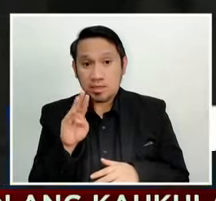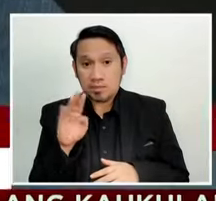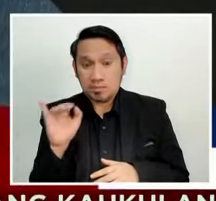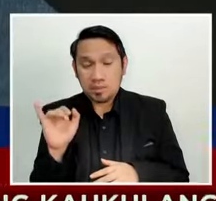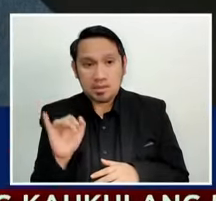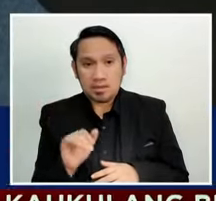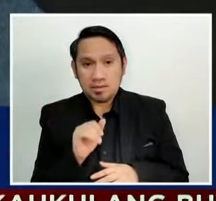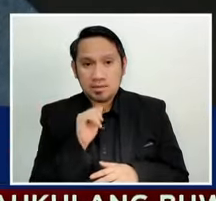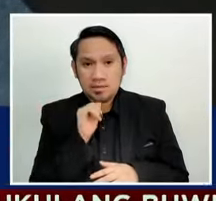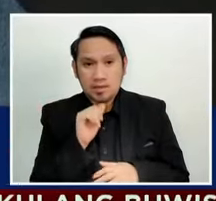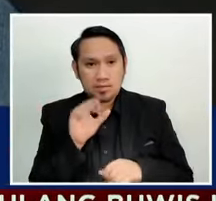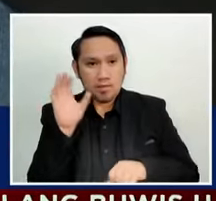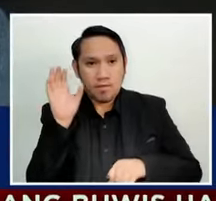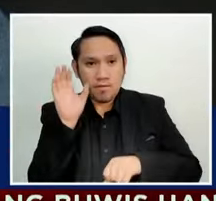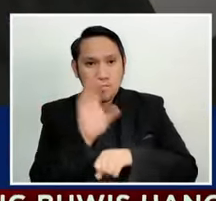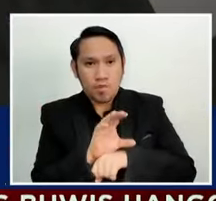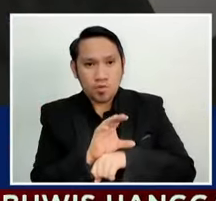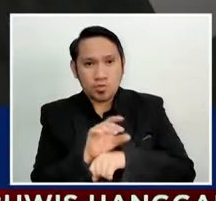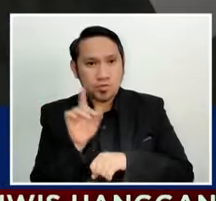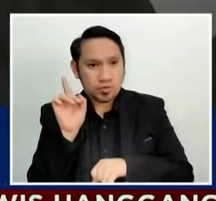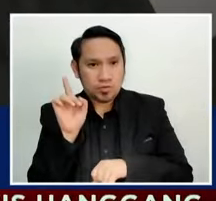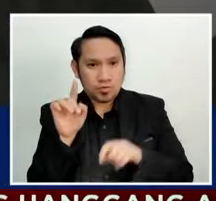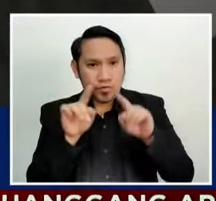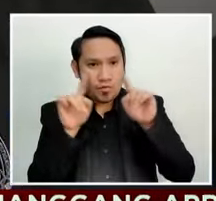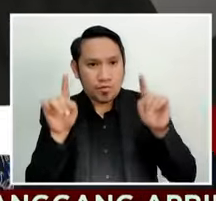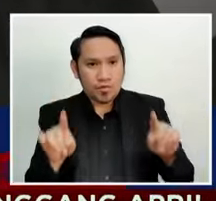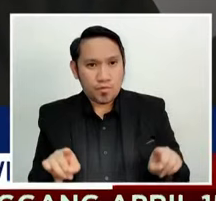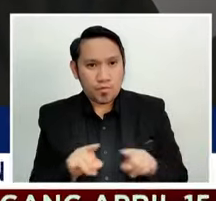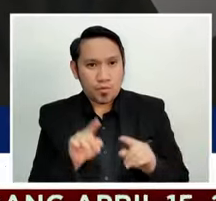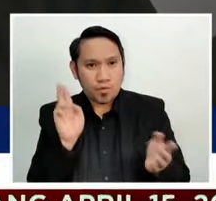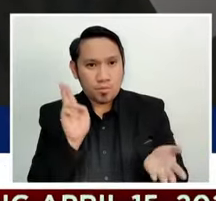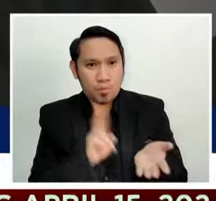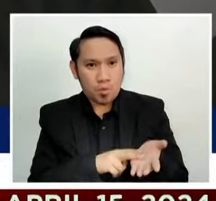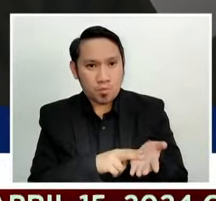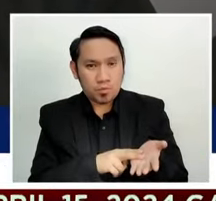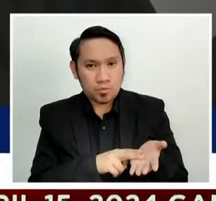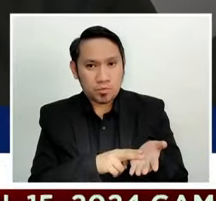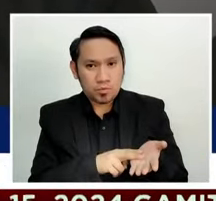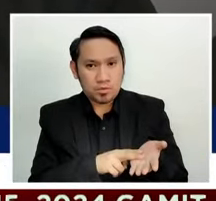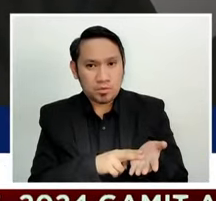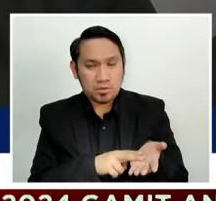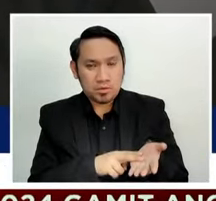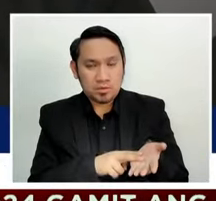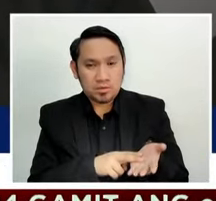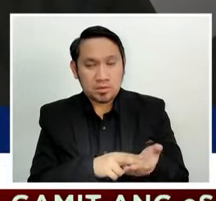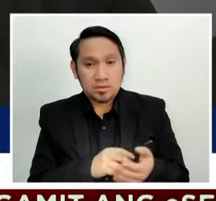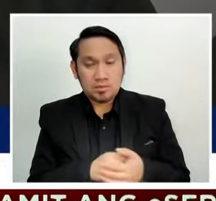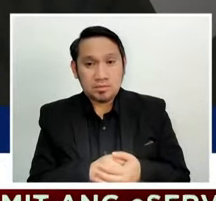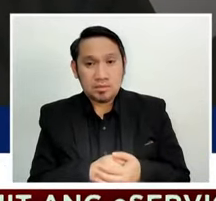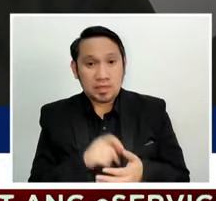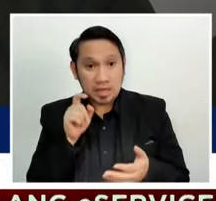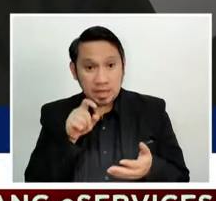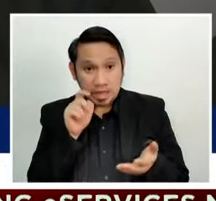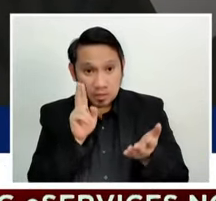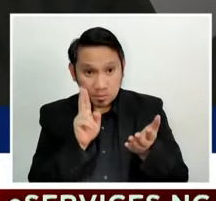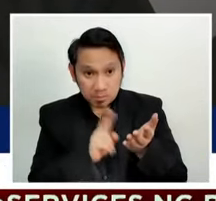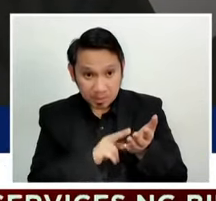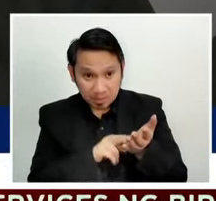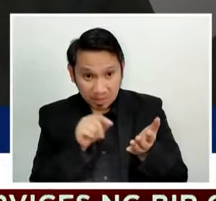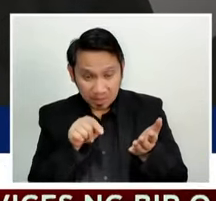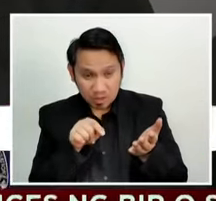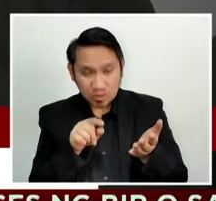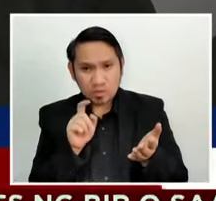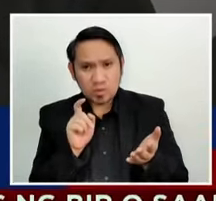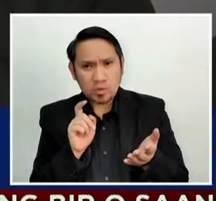dapat sapilitan ang mga quit claim. Dapat maintindihan nung pinapipirmahan mo yung mga ganyang quit